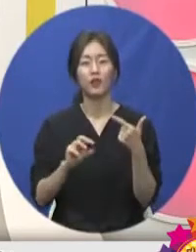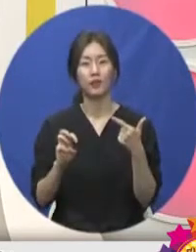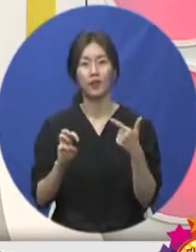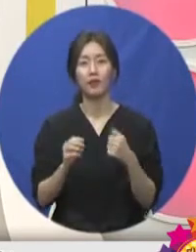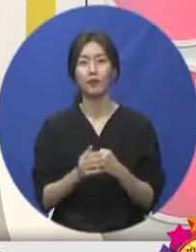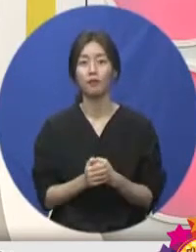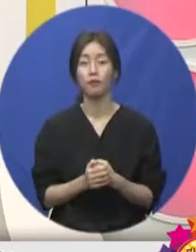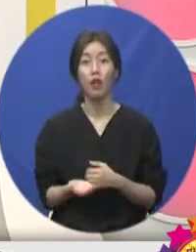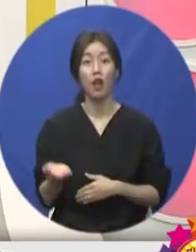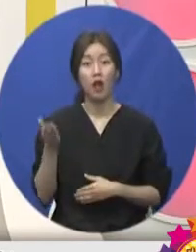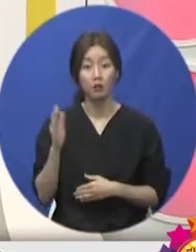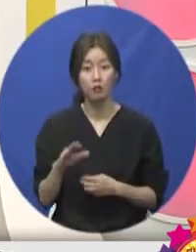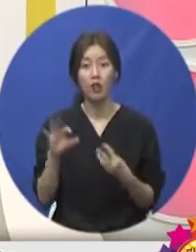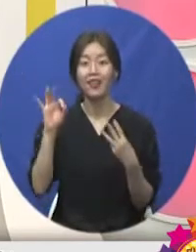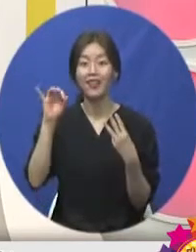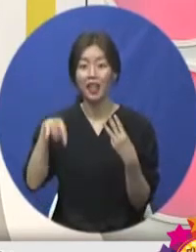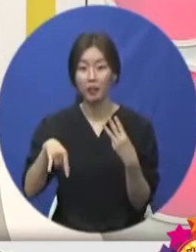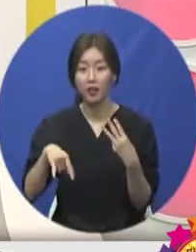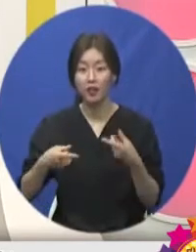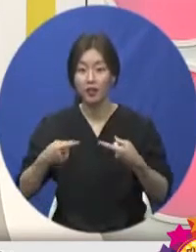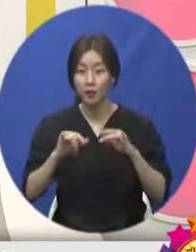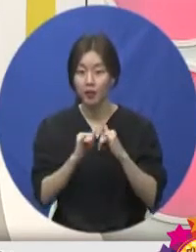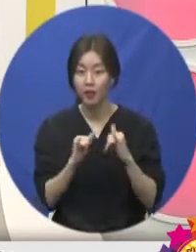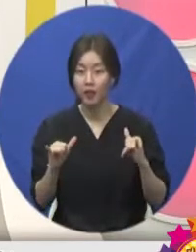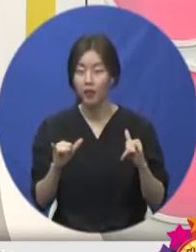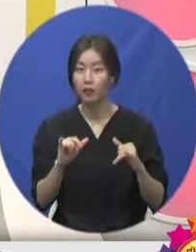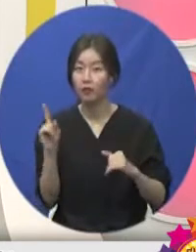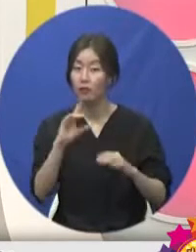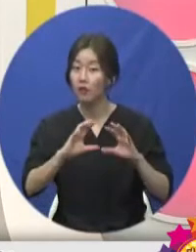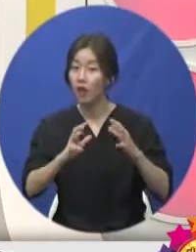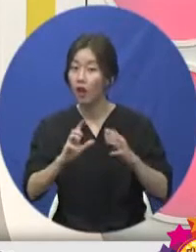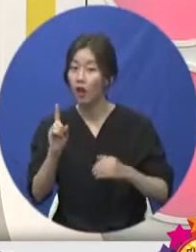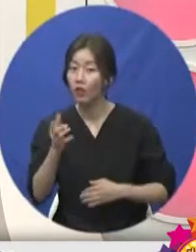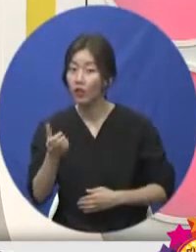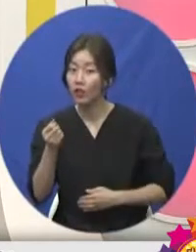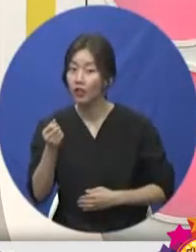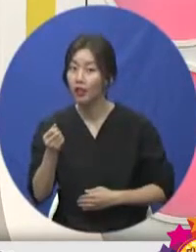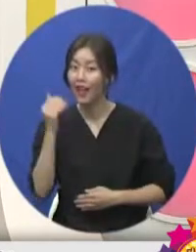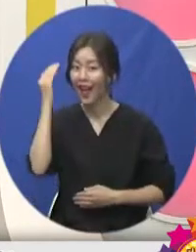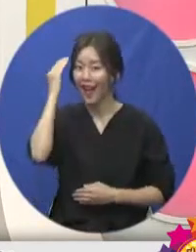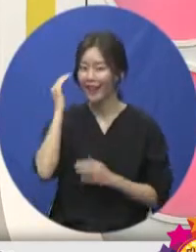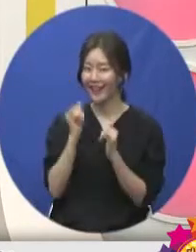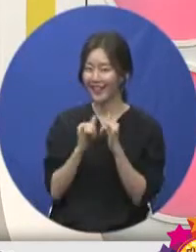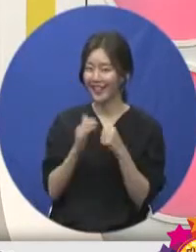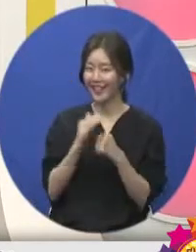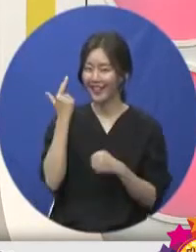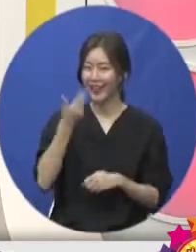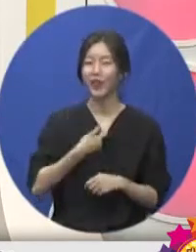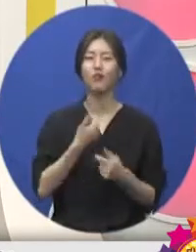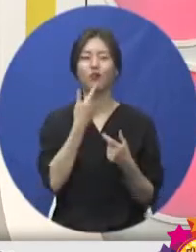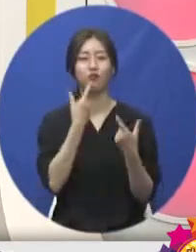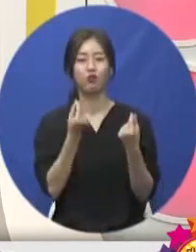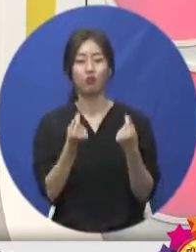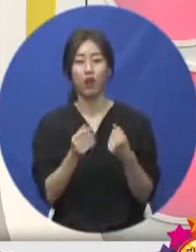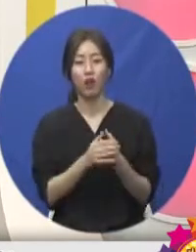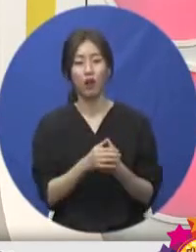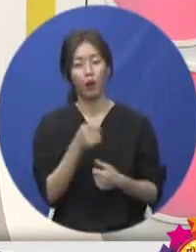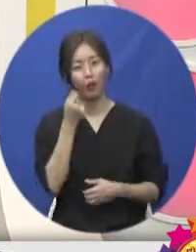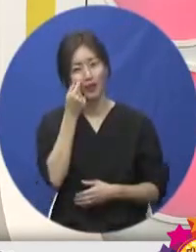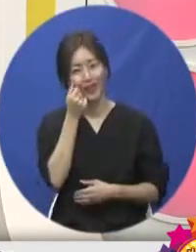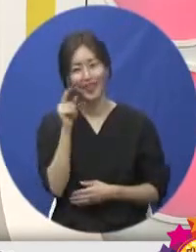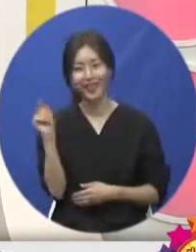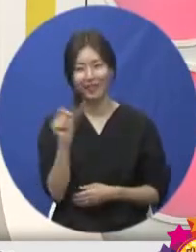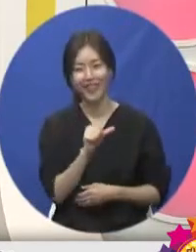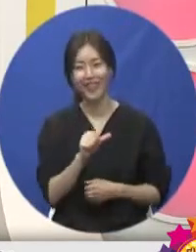또 3위를 차지하신 분이 계신데 어느 나라 분인지 알아요? 그 우리나라 분이니까 물어보시는 거 아닐까? 그렇죠. 아, 진짜 눈치, 우리나라 분이에요? 눈치가